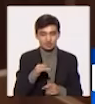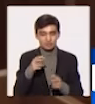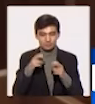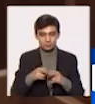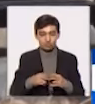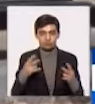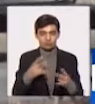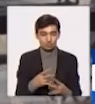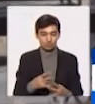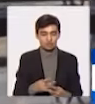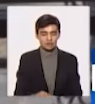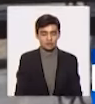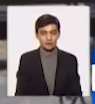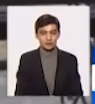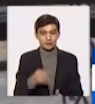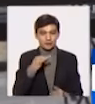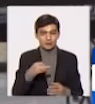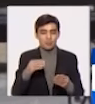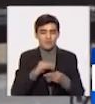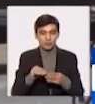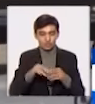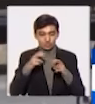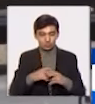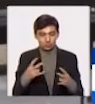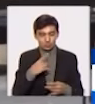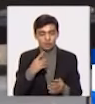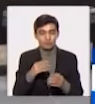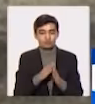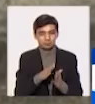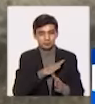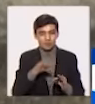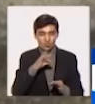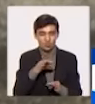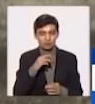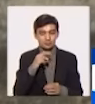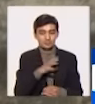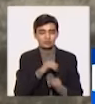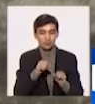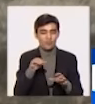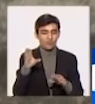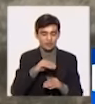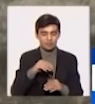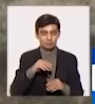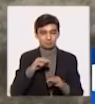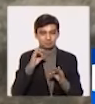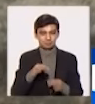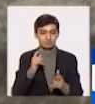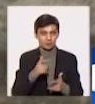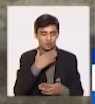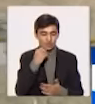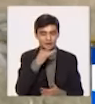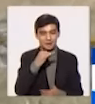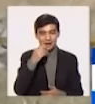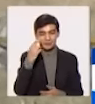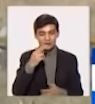керек. Осылайша қайта сараптама тағайындалсын деген өтінішке жәбірленушілердің бәрі бірдей келіспеді. Қарашада Қызылордадағы